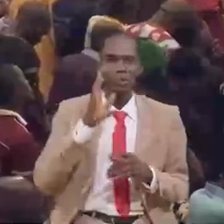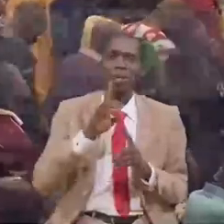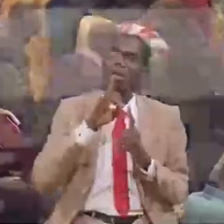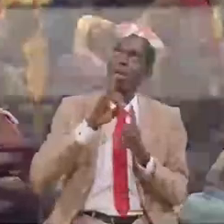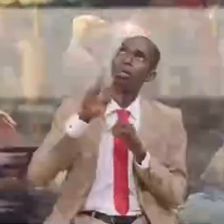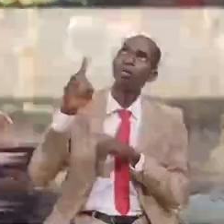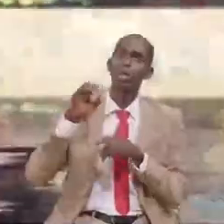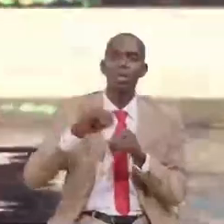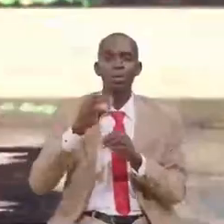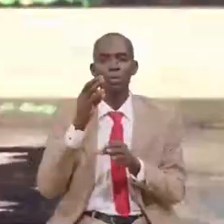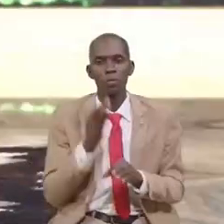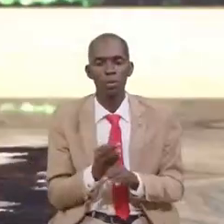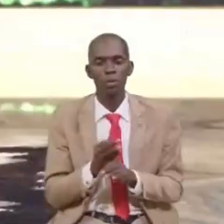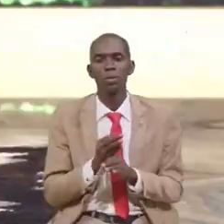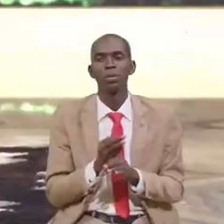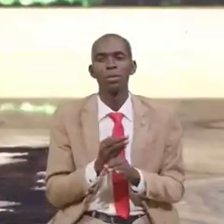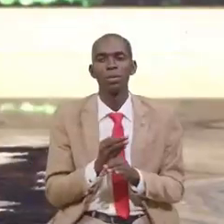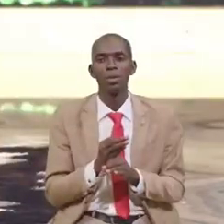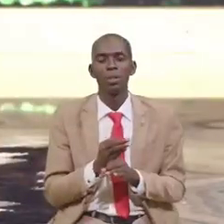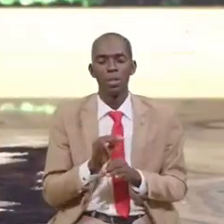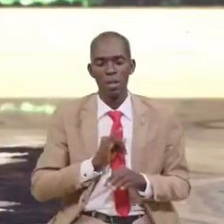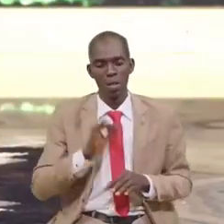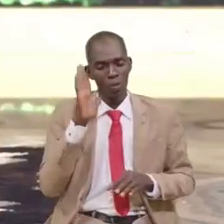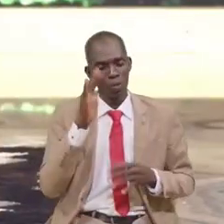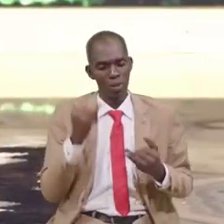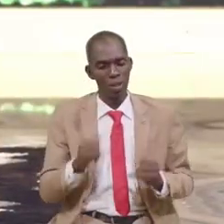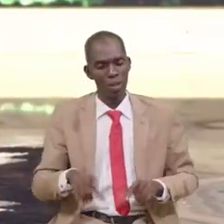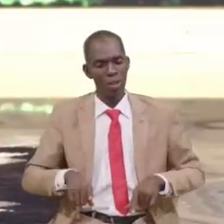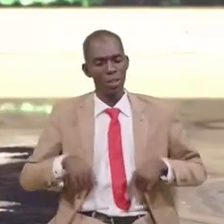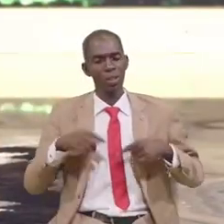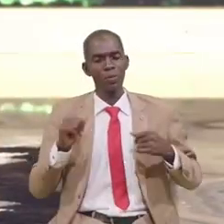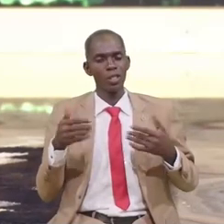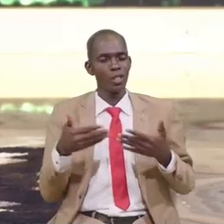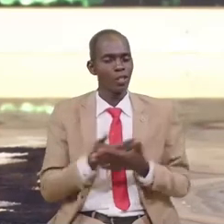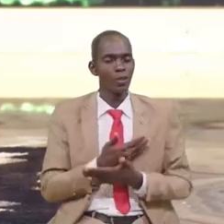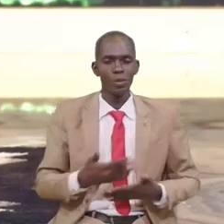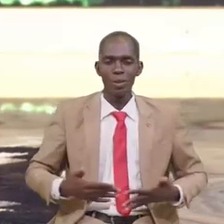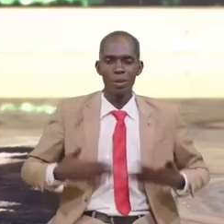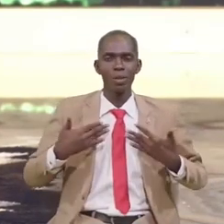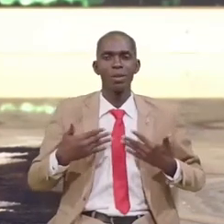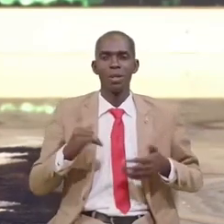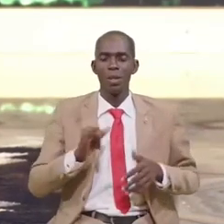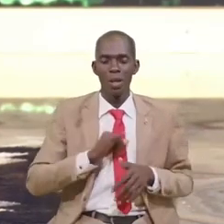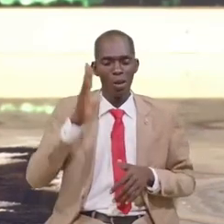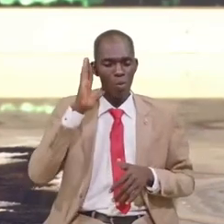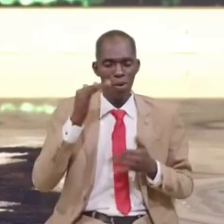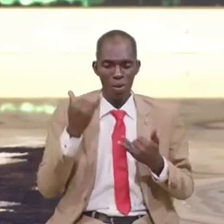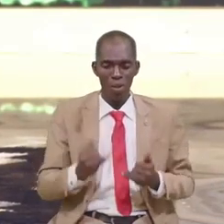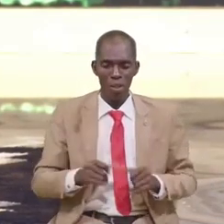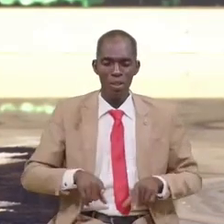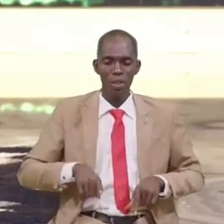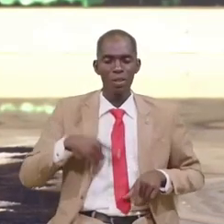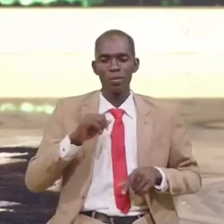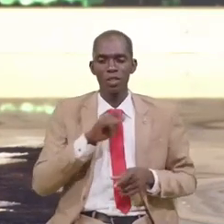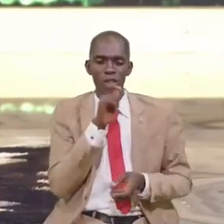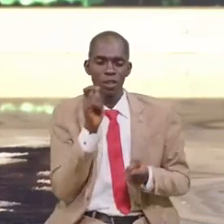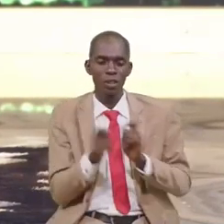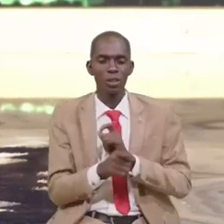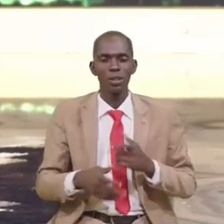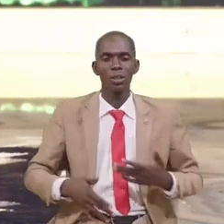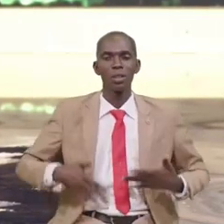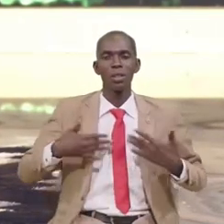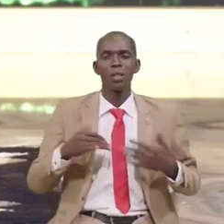foi. Et vous allez maintenant mener une nouvelle vie. Alors, vous allez maintenant vivre une vie transformée.